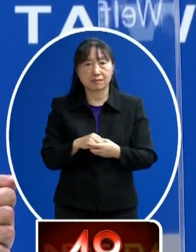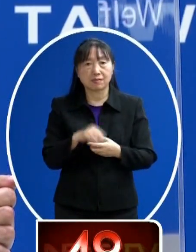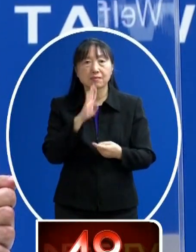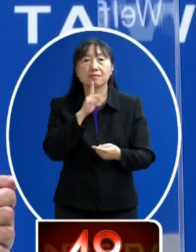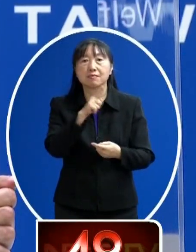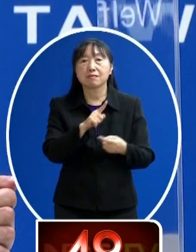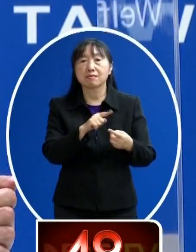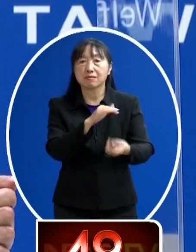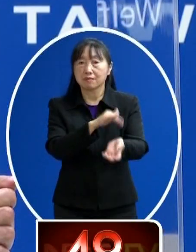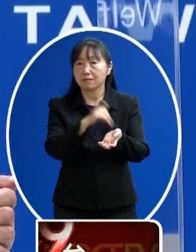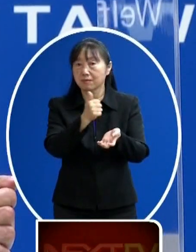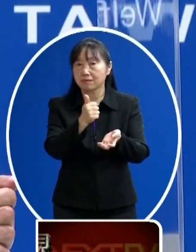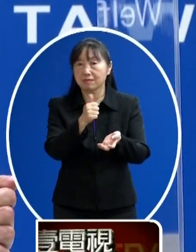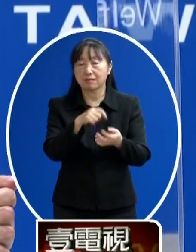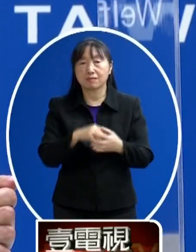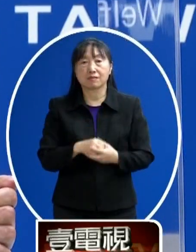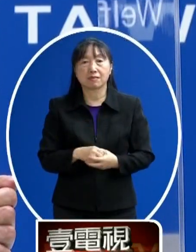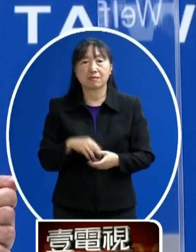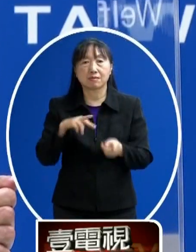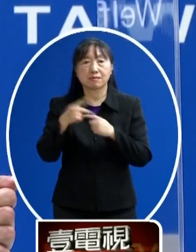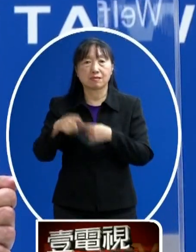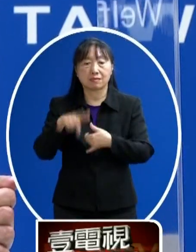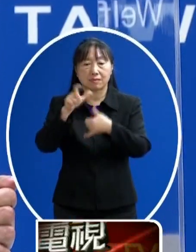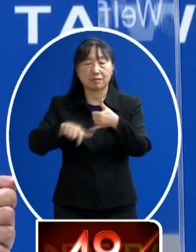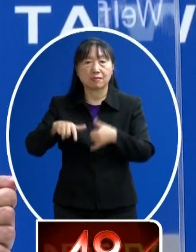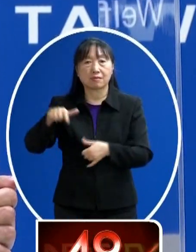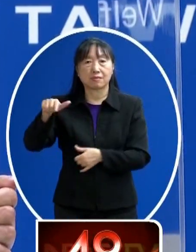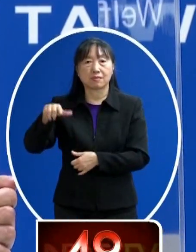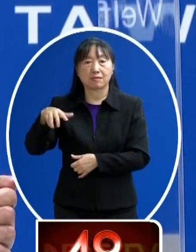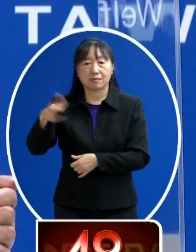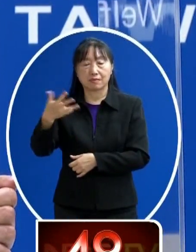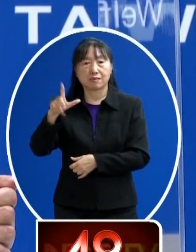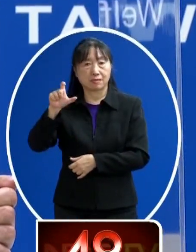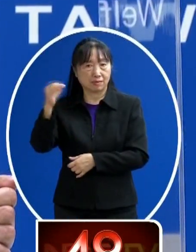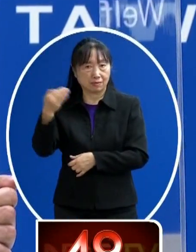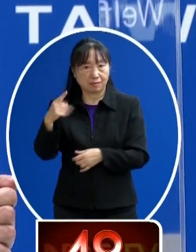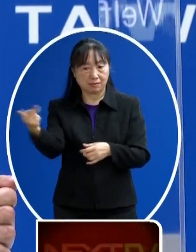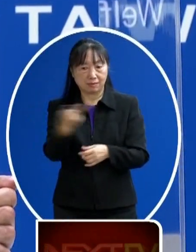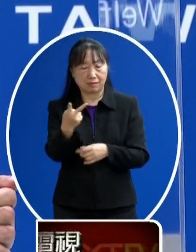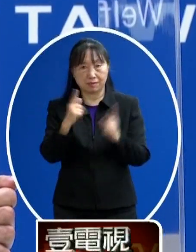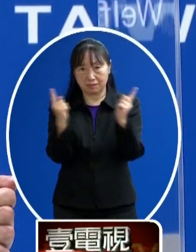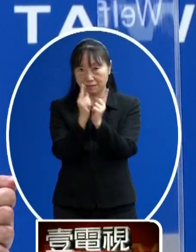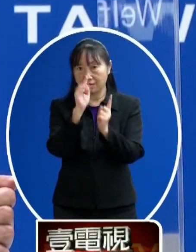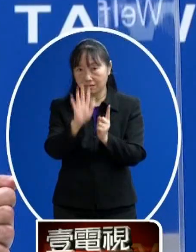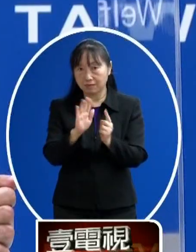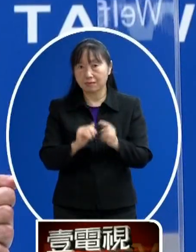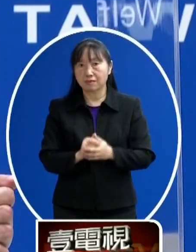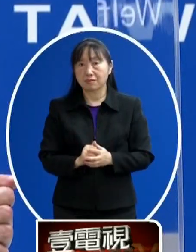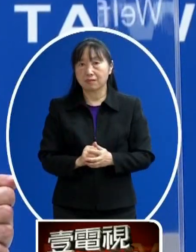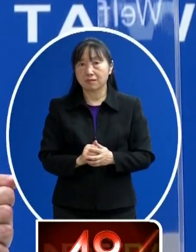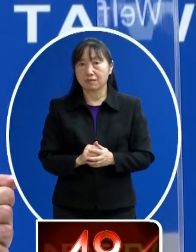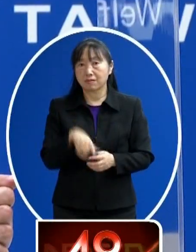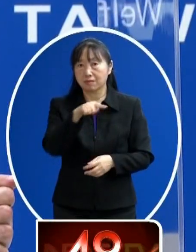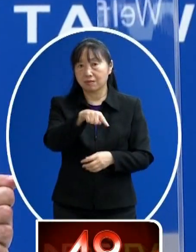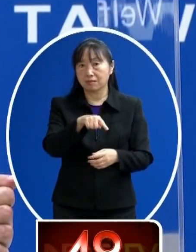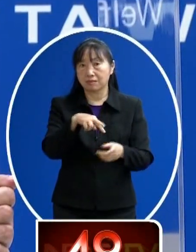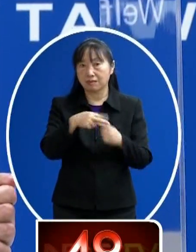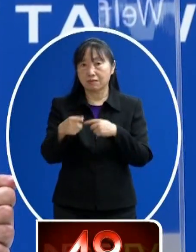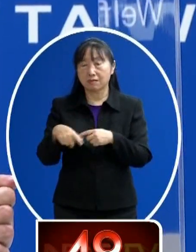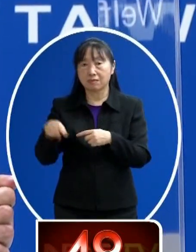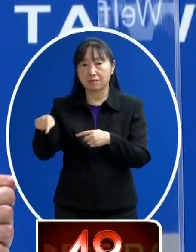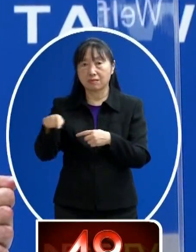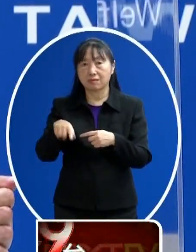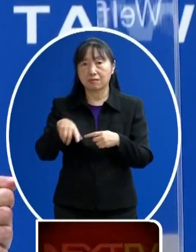师他有跟这个869有接触过，那似乎好像他跟869也